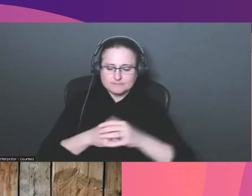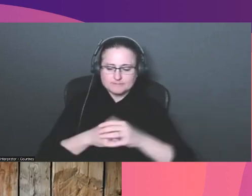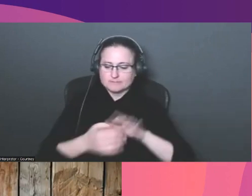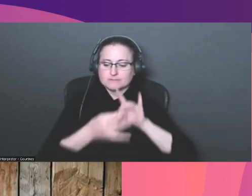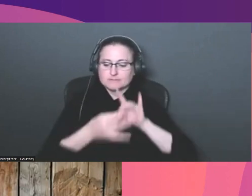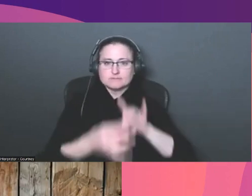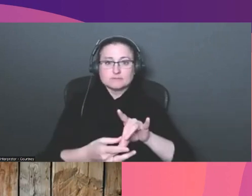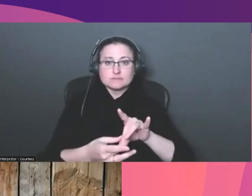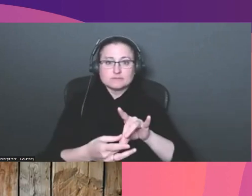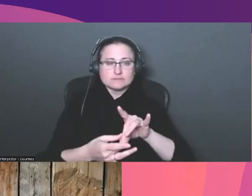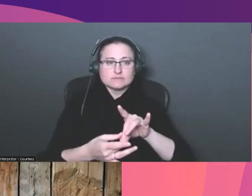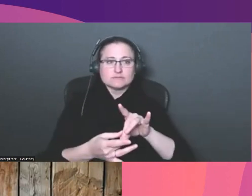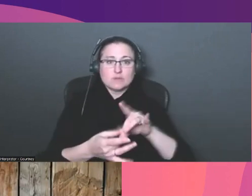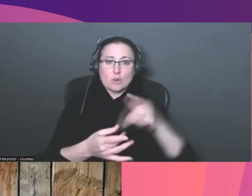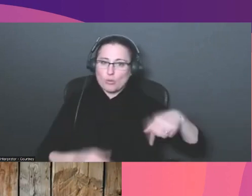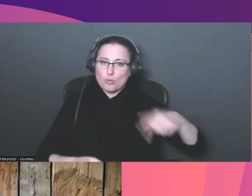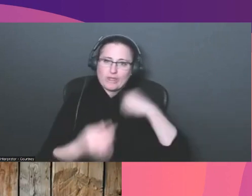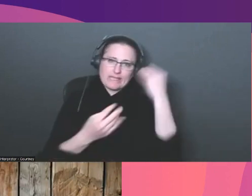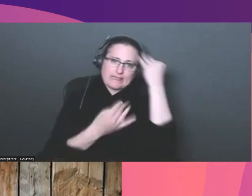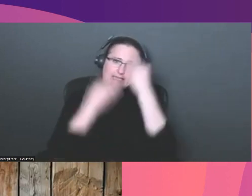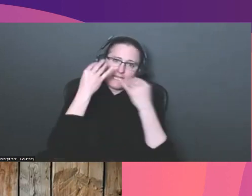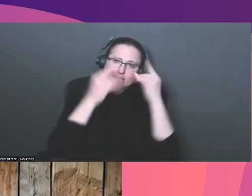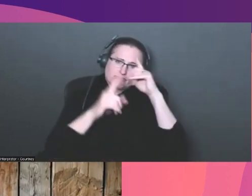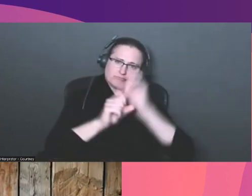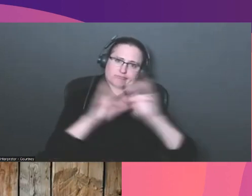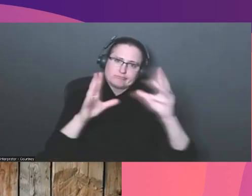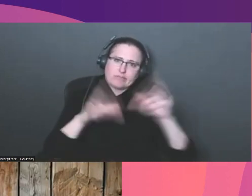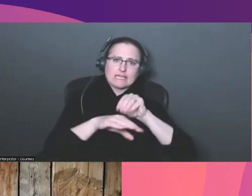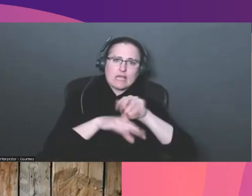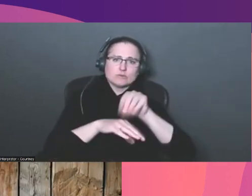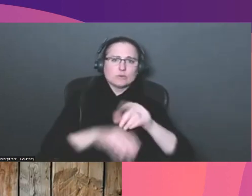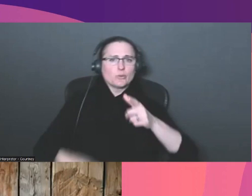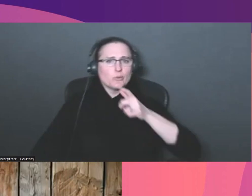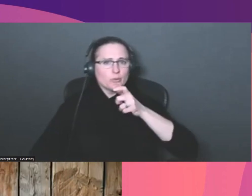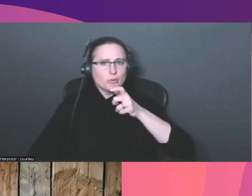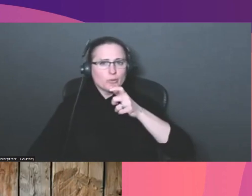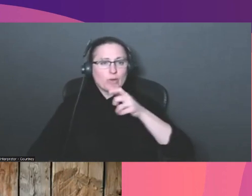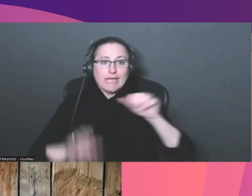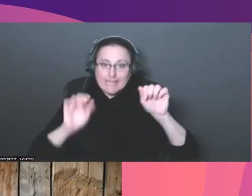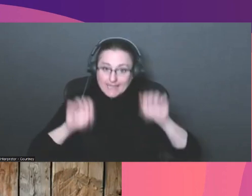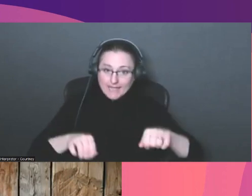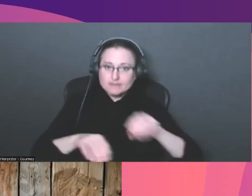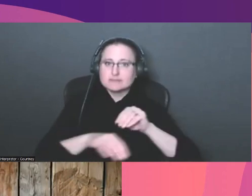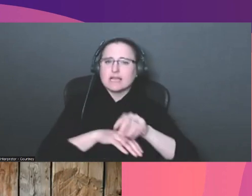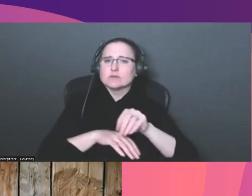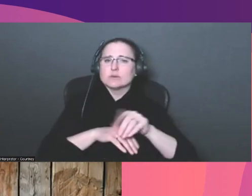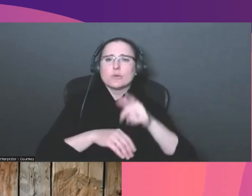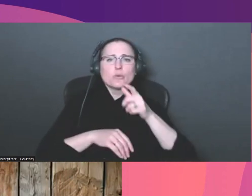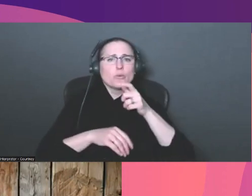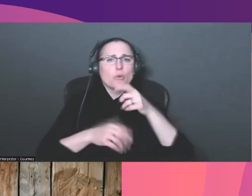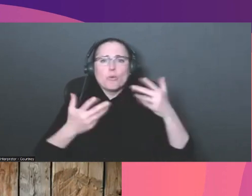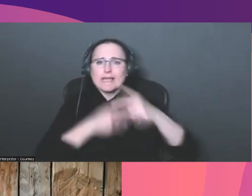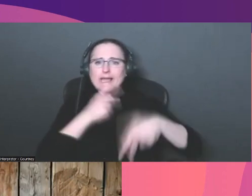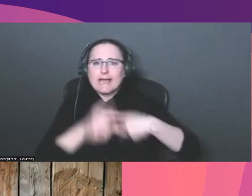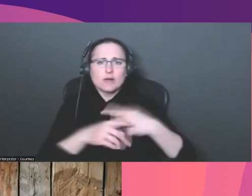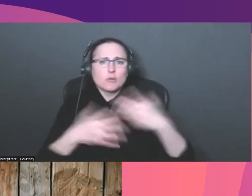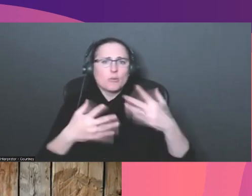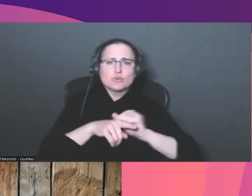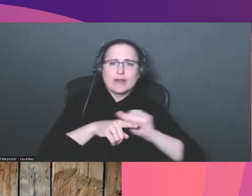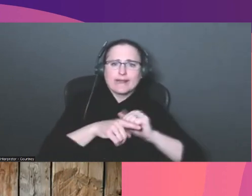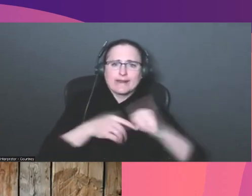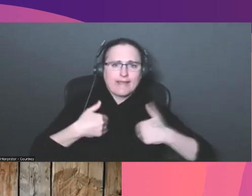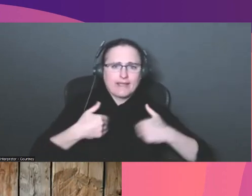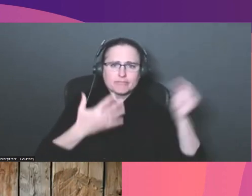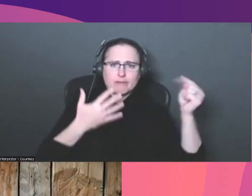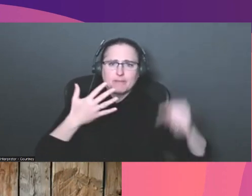de vos résultats? La façon dont nous réfléchissons au counseling, qui peut offrir